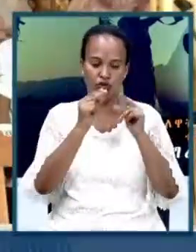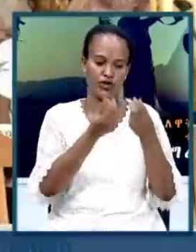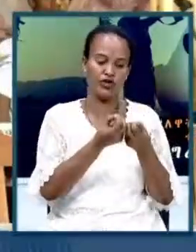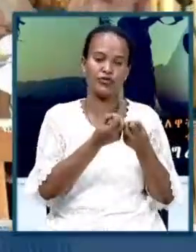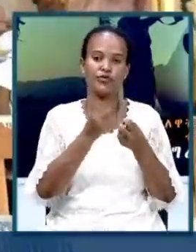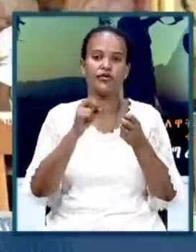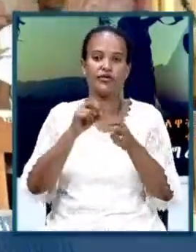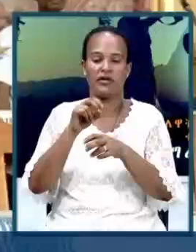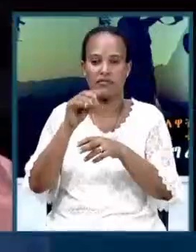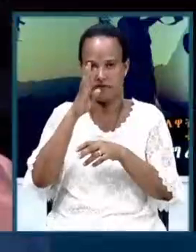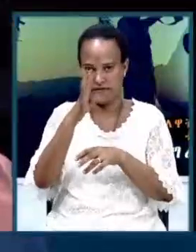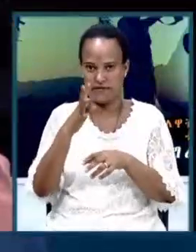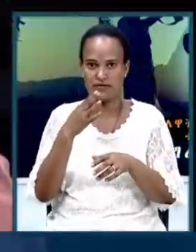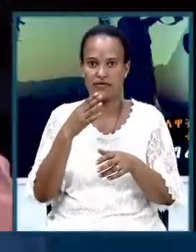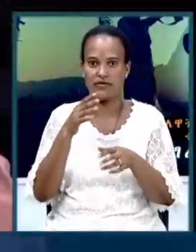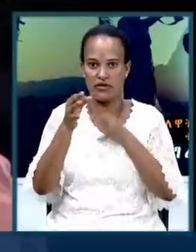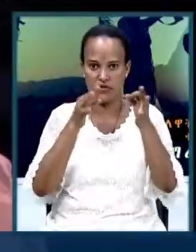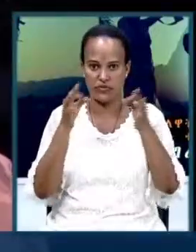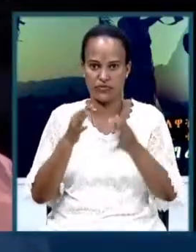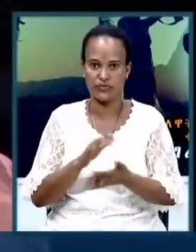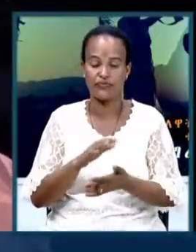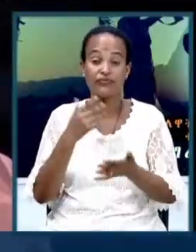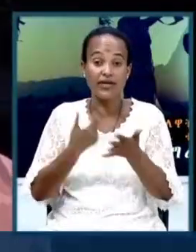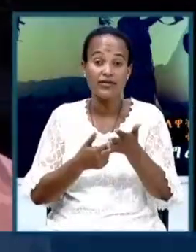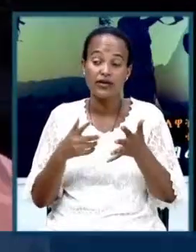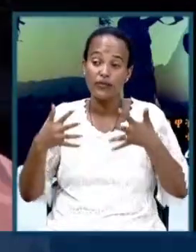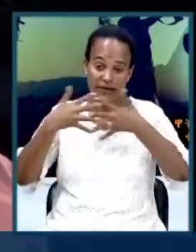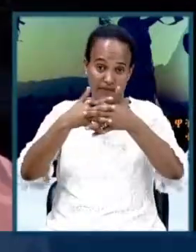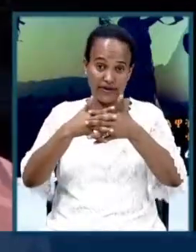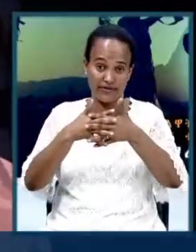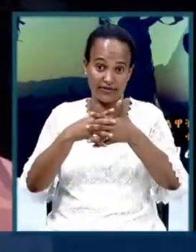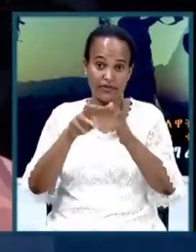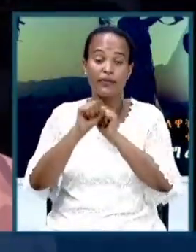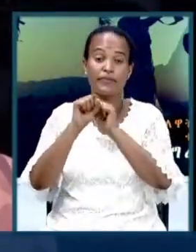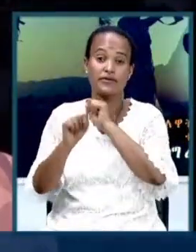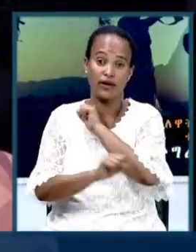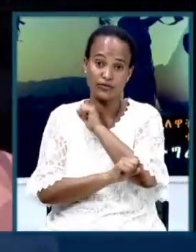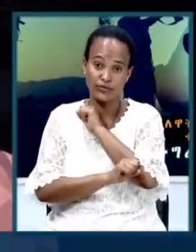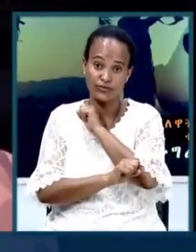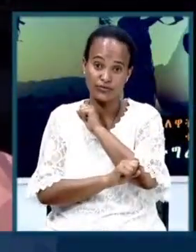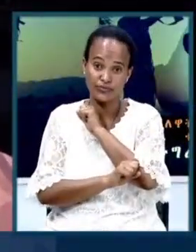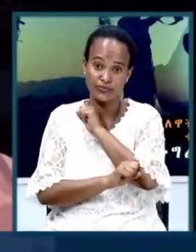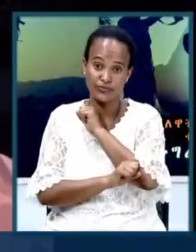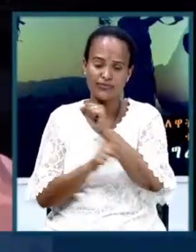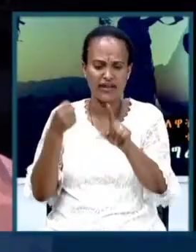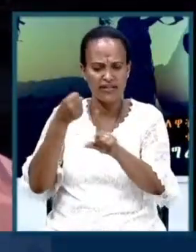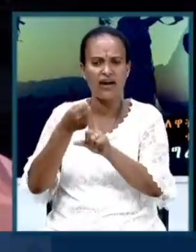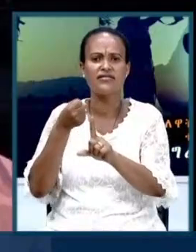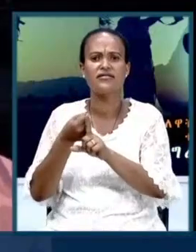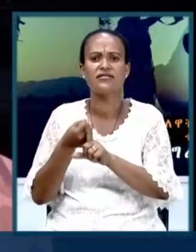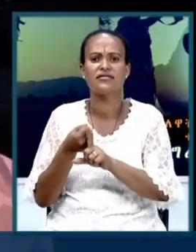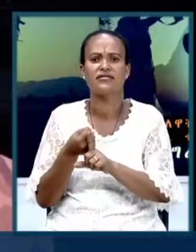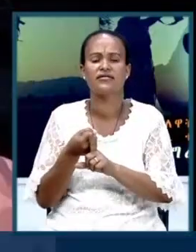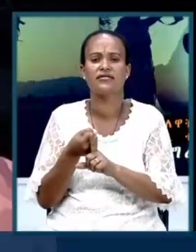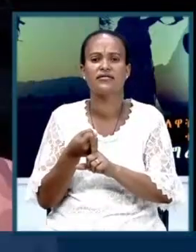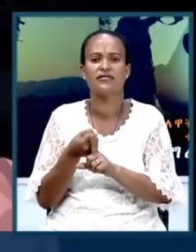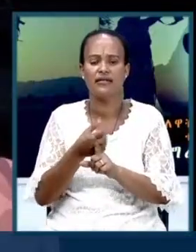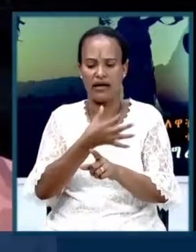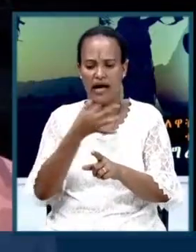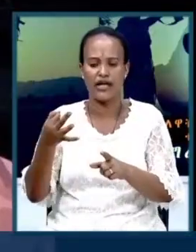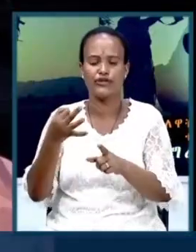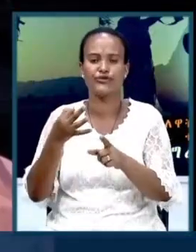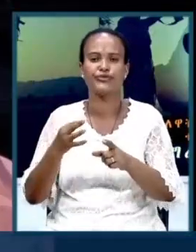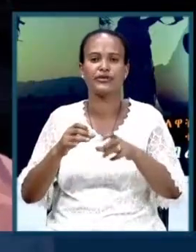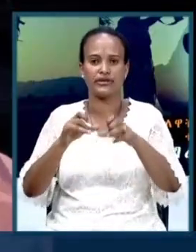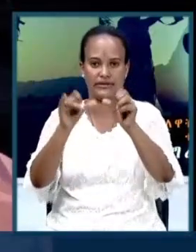ከም ዝፈጥር ገሊጹ ናይ ዚኣቶም ጥምረት ምምስራቱ እቲ ቓልሲ ኣዕሪ